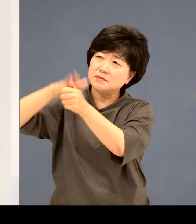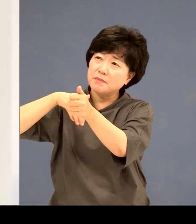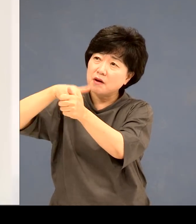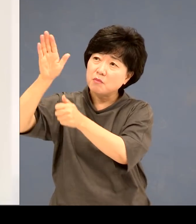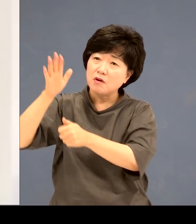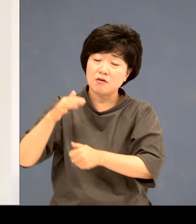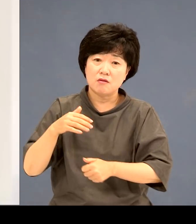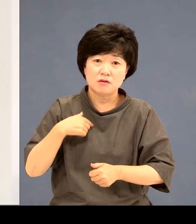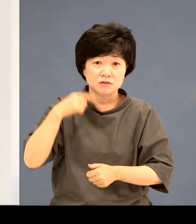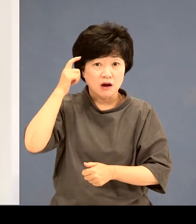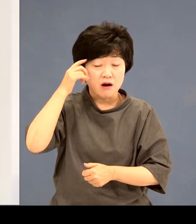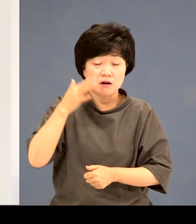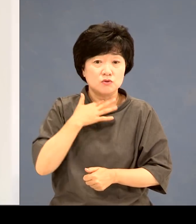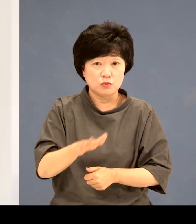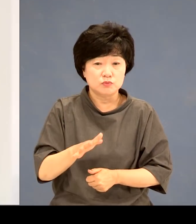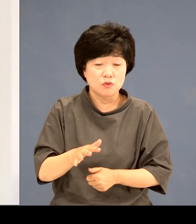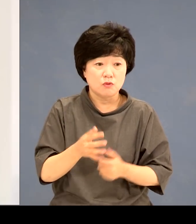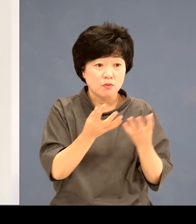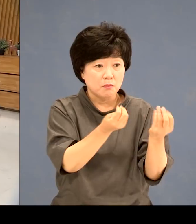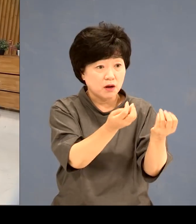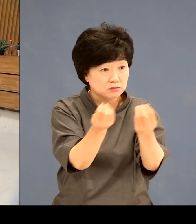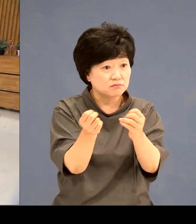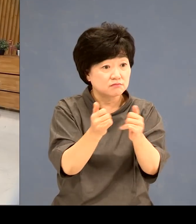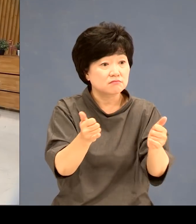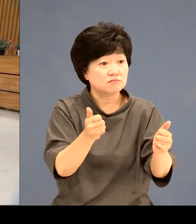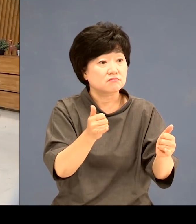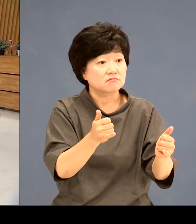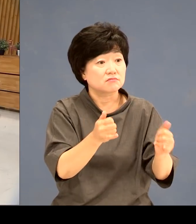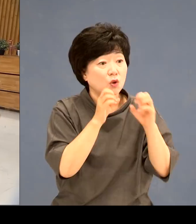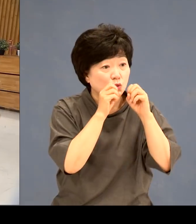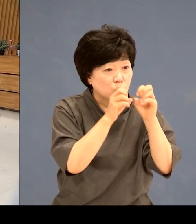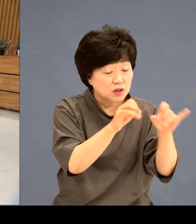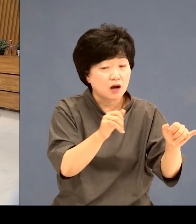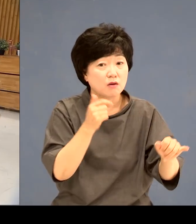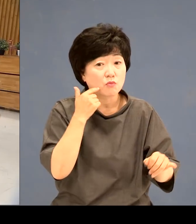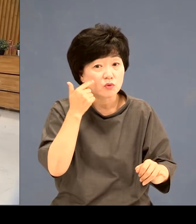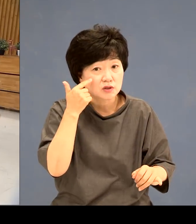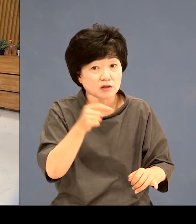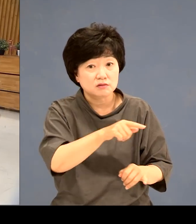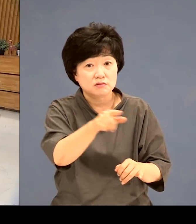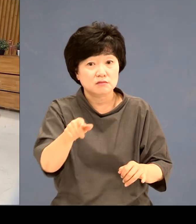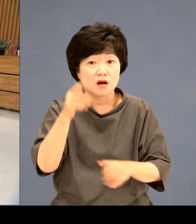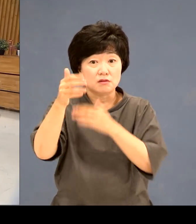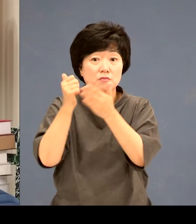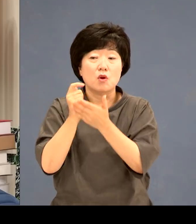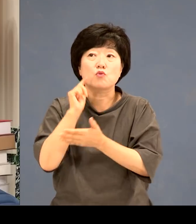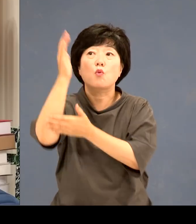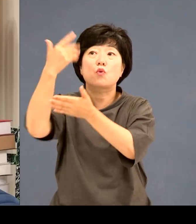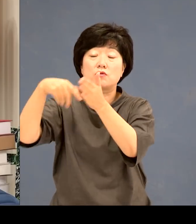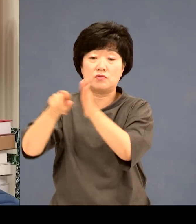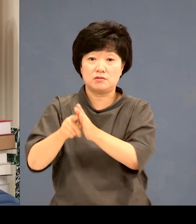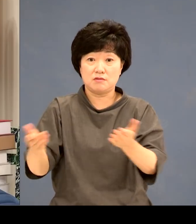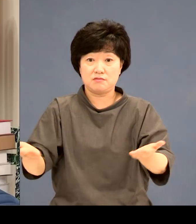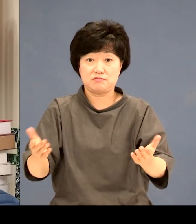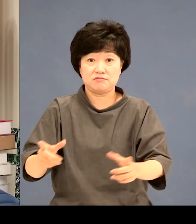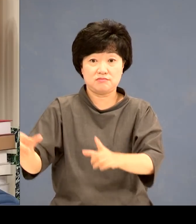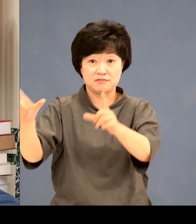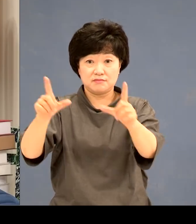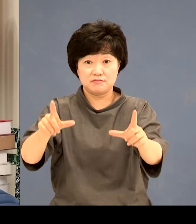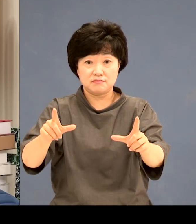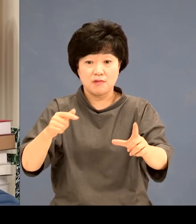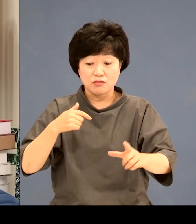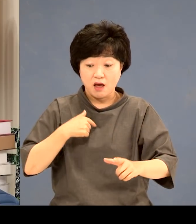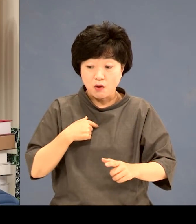그런 사건이 있었습니다. 그 기도 가운데 어떤 생각들이 많이 떠오르시던가요? 실제적으로 저는 하나님의